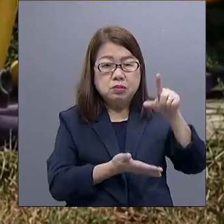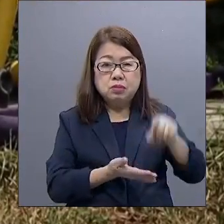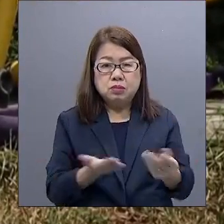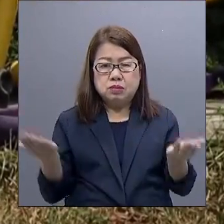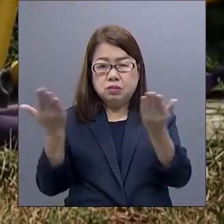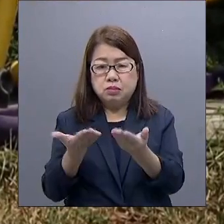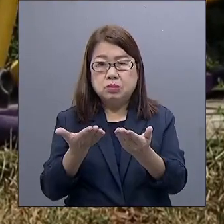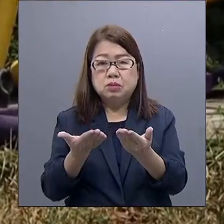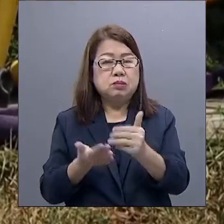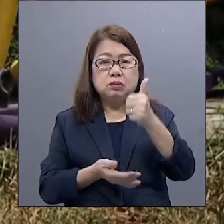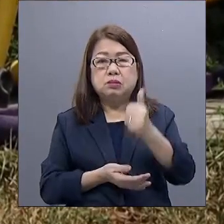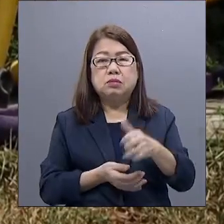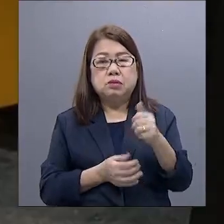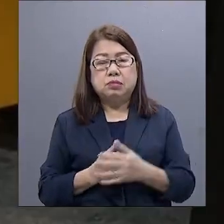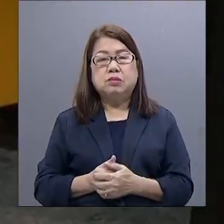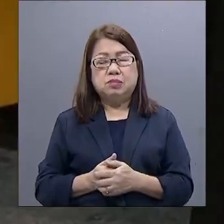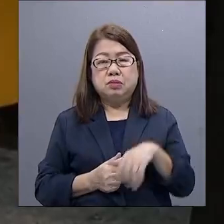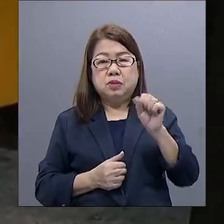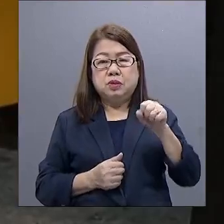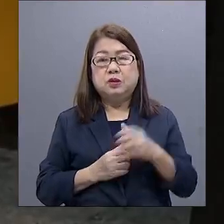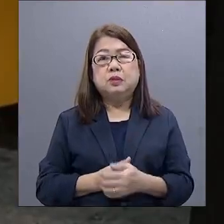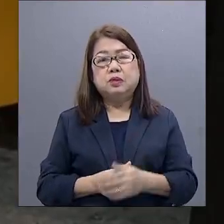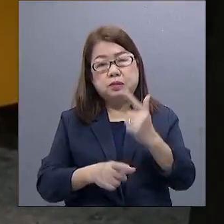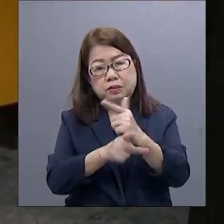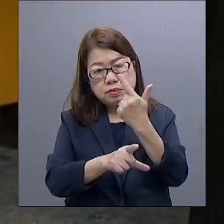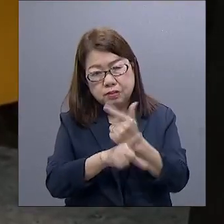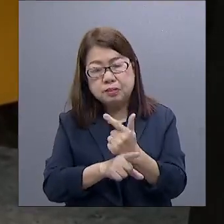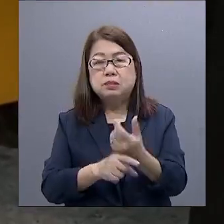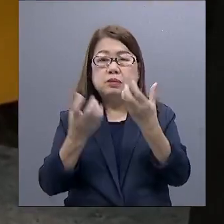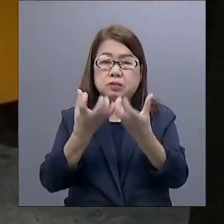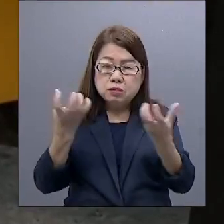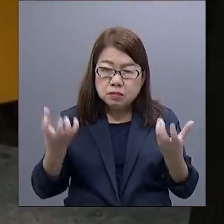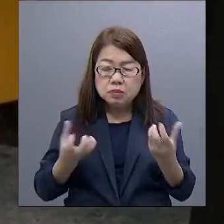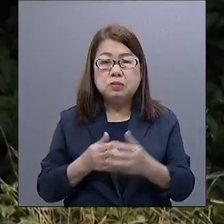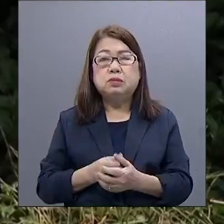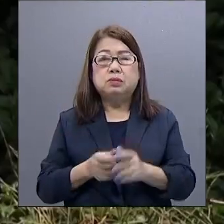ไม่ได้เพรเหล็ที่ใช้ หอุกรณที่ใช้ หfterลาที่ใช้